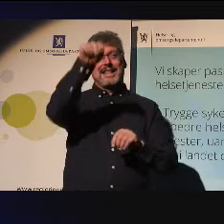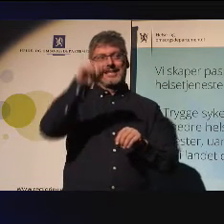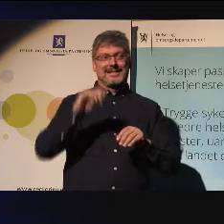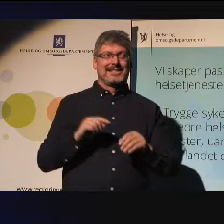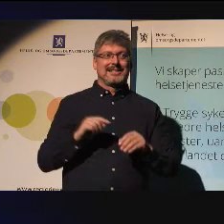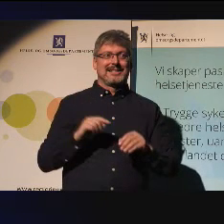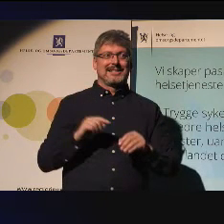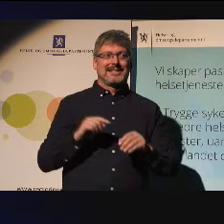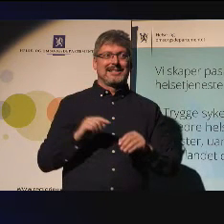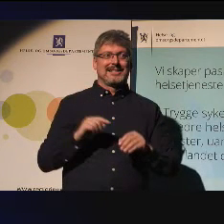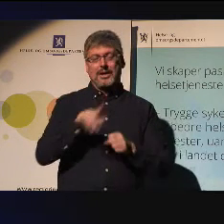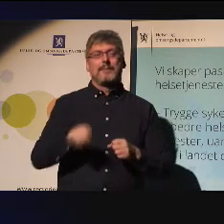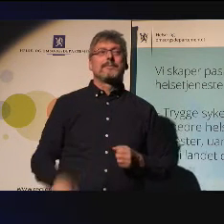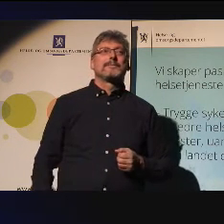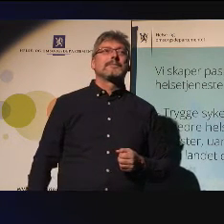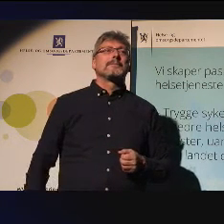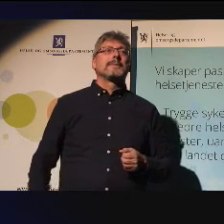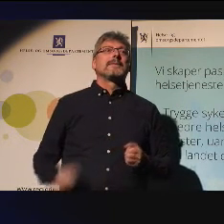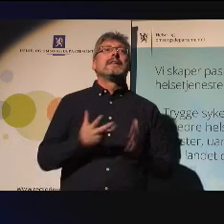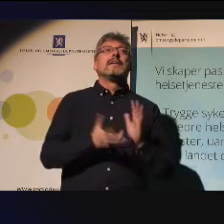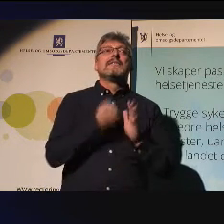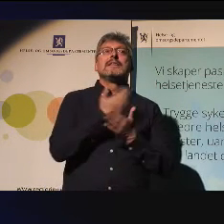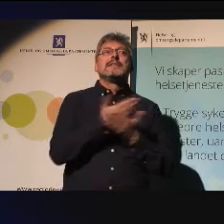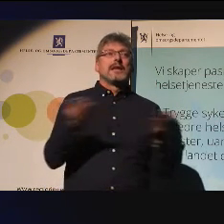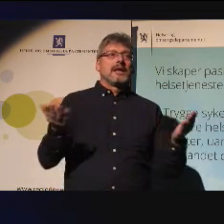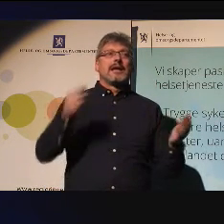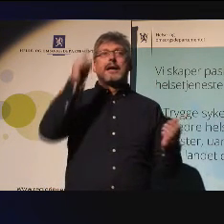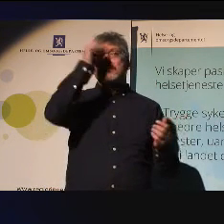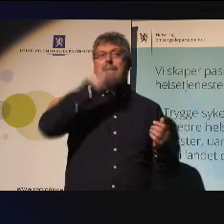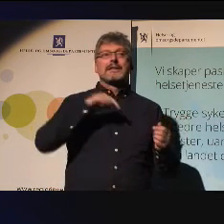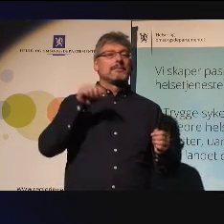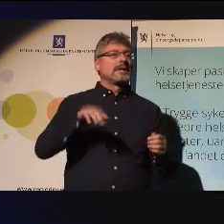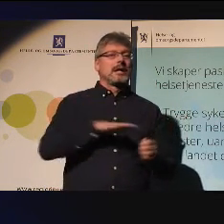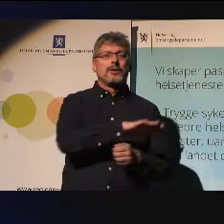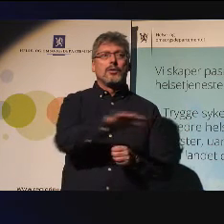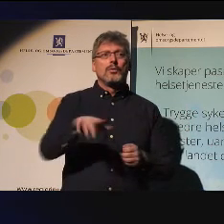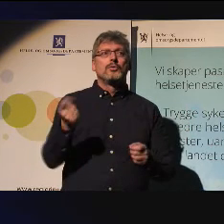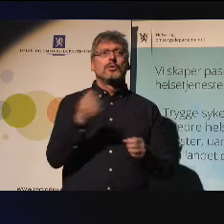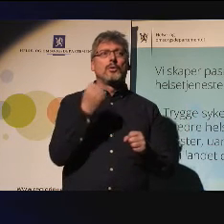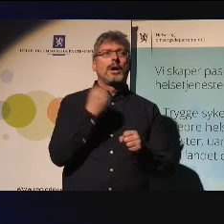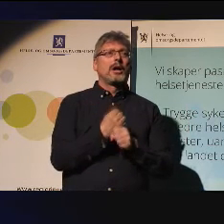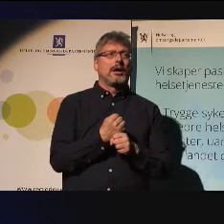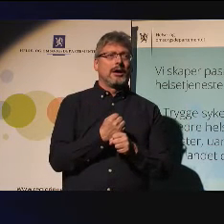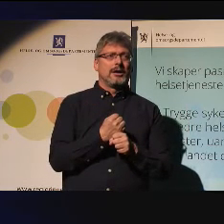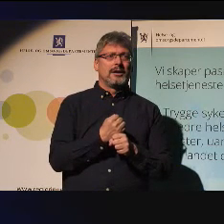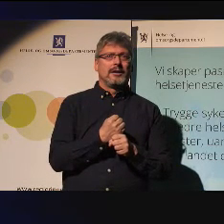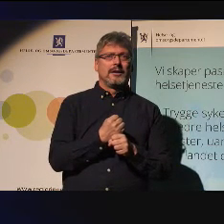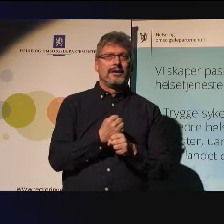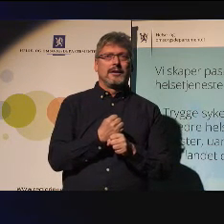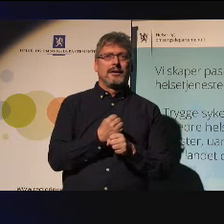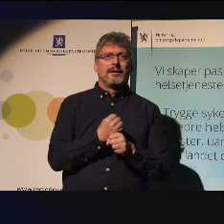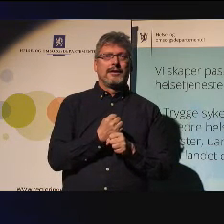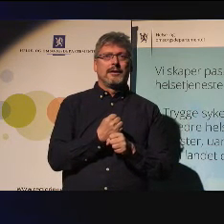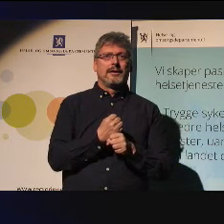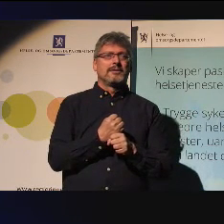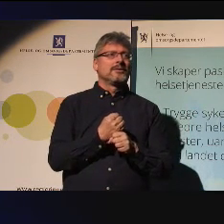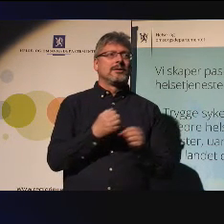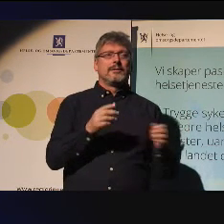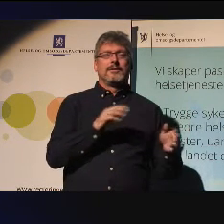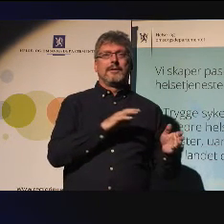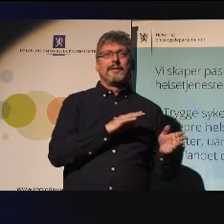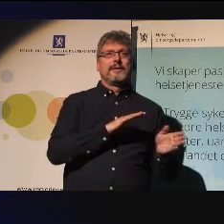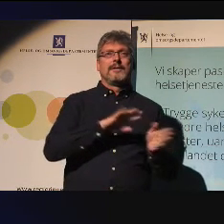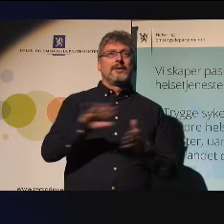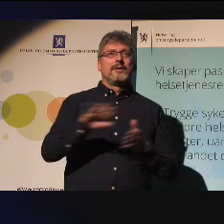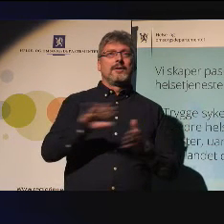den. For det finnes ikke et menneske på denne jord som noen gang kommer til å oppfylle den definisjonen av helse. Og